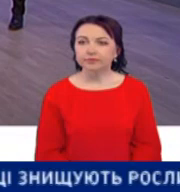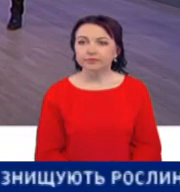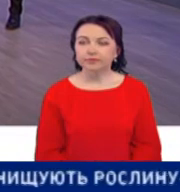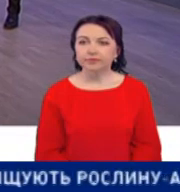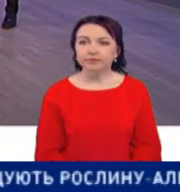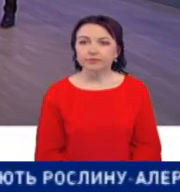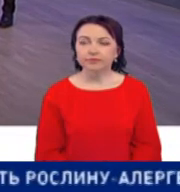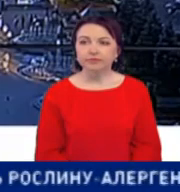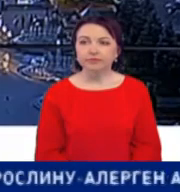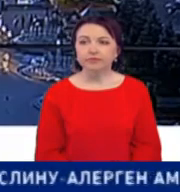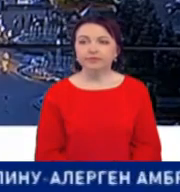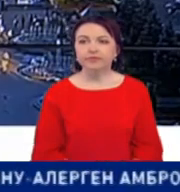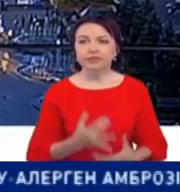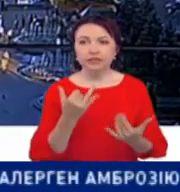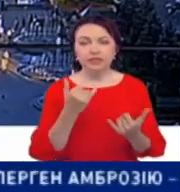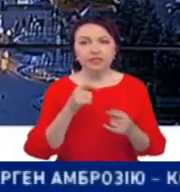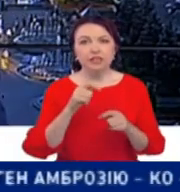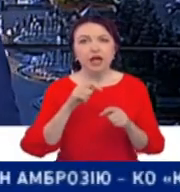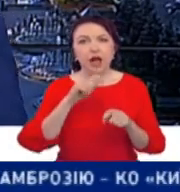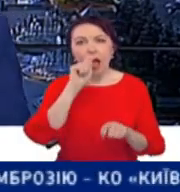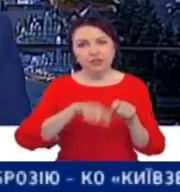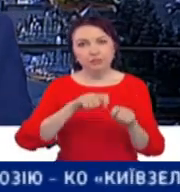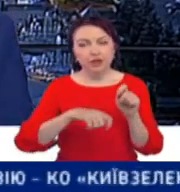якраз експерт у нас зараз включиться,